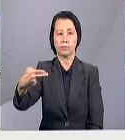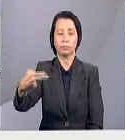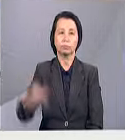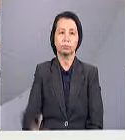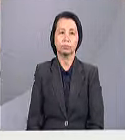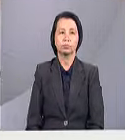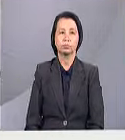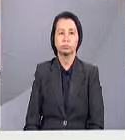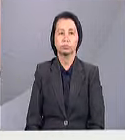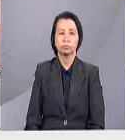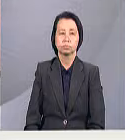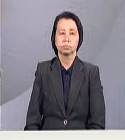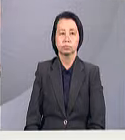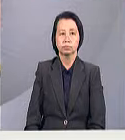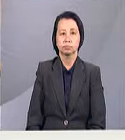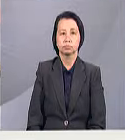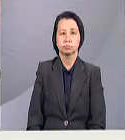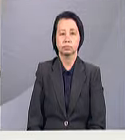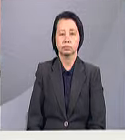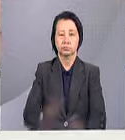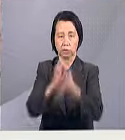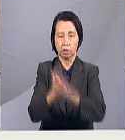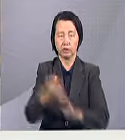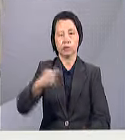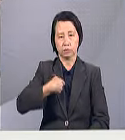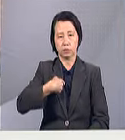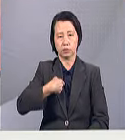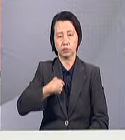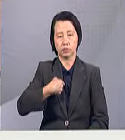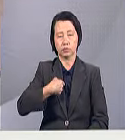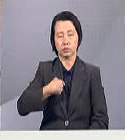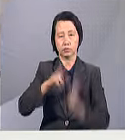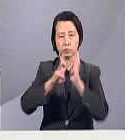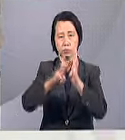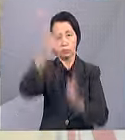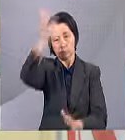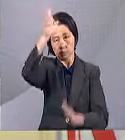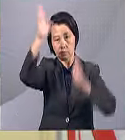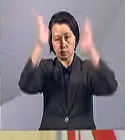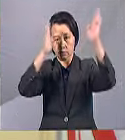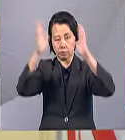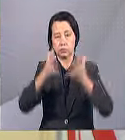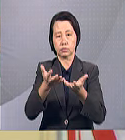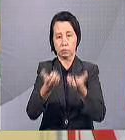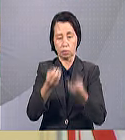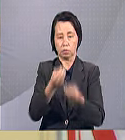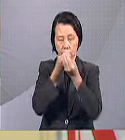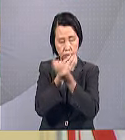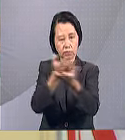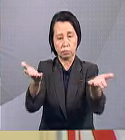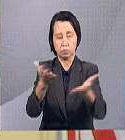Shah Al-Musta'in Billah, maka saya bagi pihak Kerajaan Malaysia ingin mengumumkan